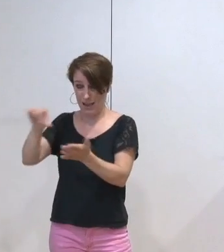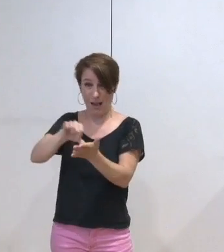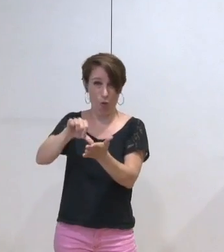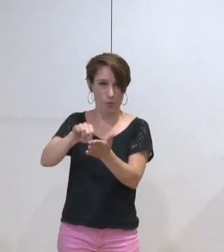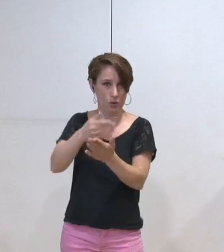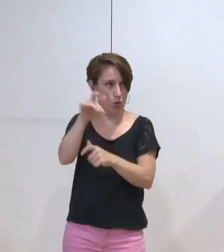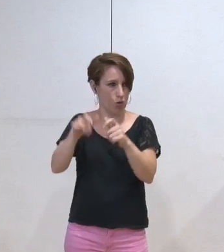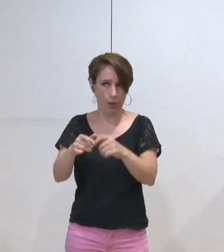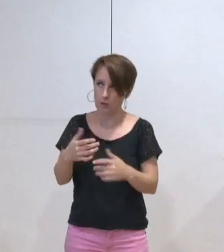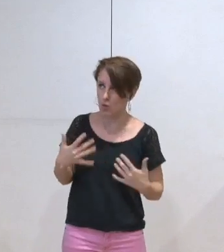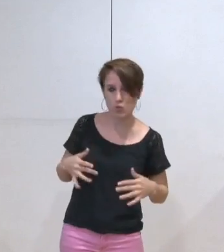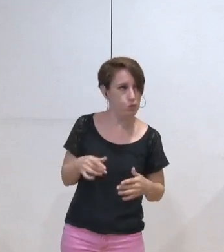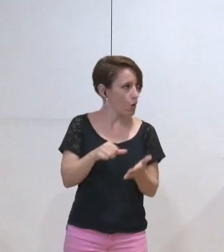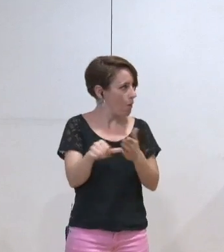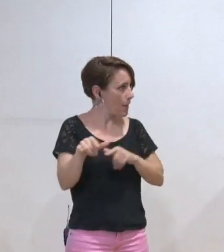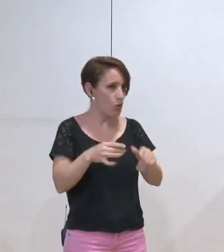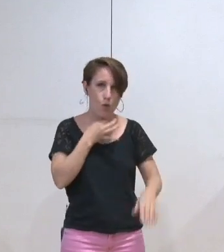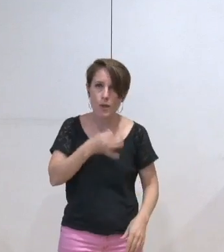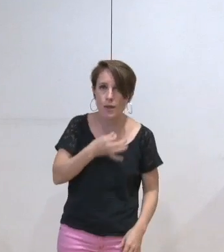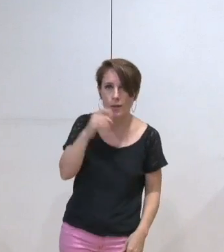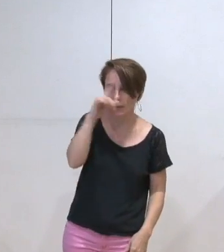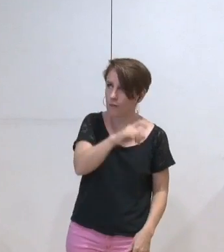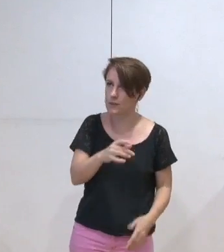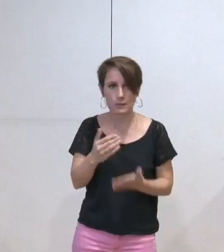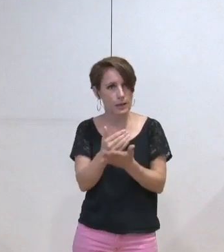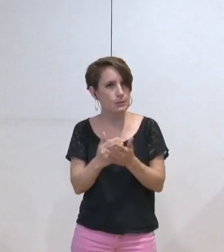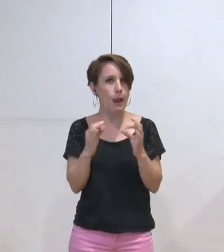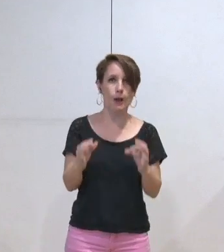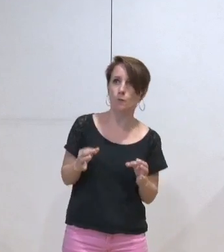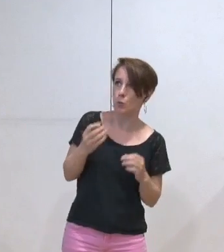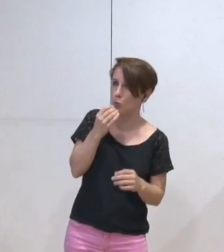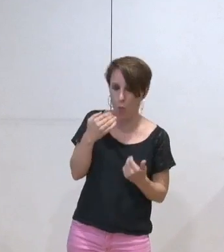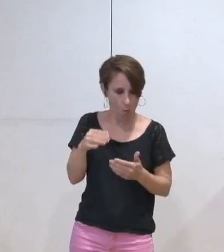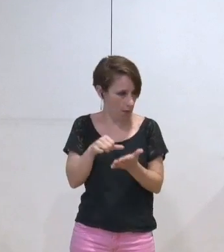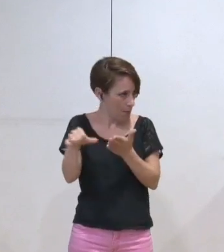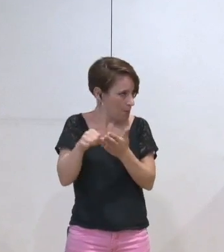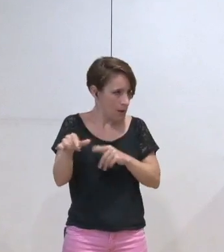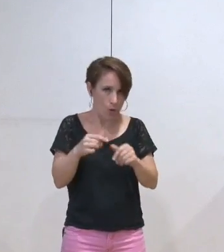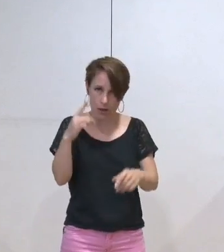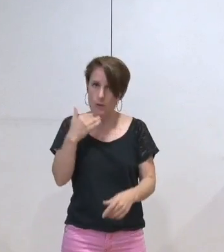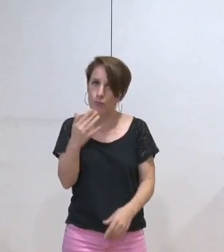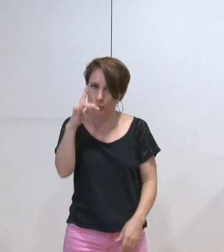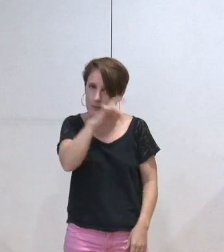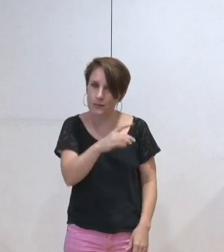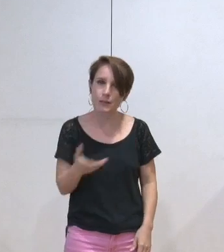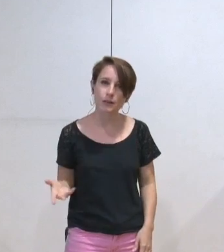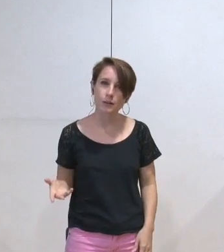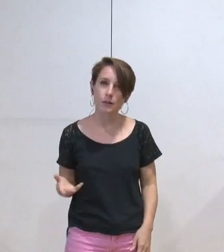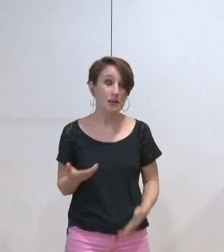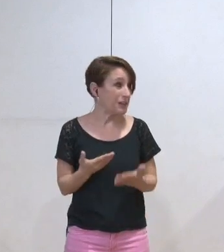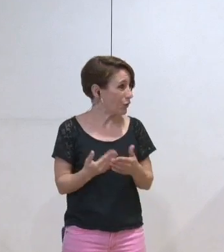logement et aussi à trouver des réponses adaptées en terme d'action sociale c'est fort dommage que le document ne mentionne à aucun moment cette